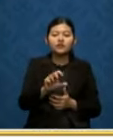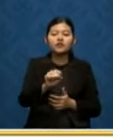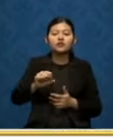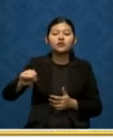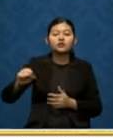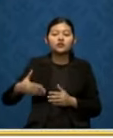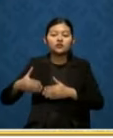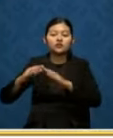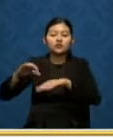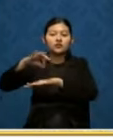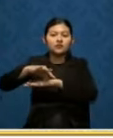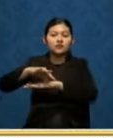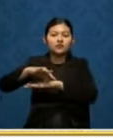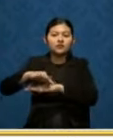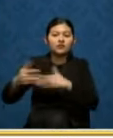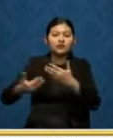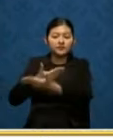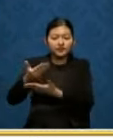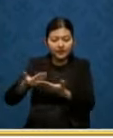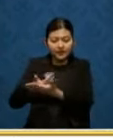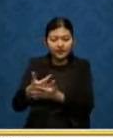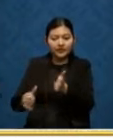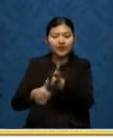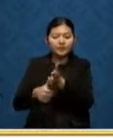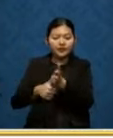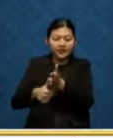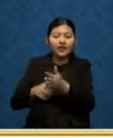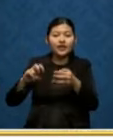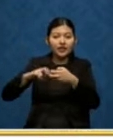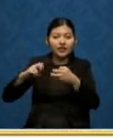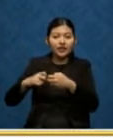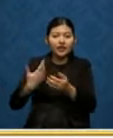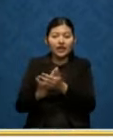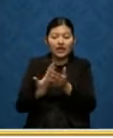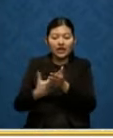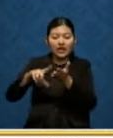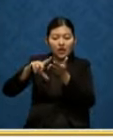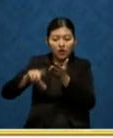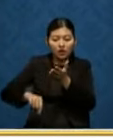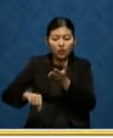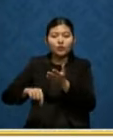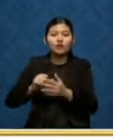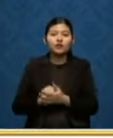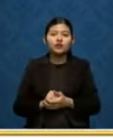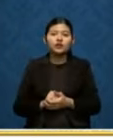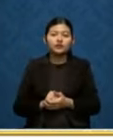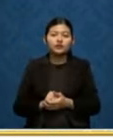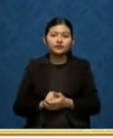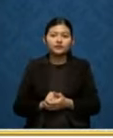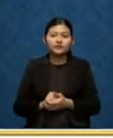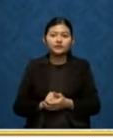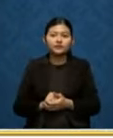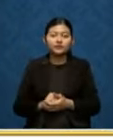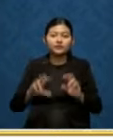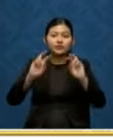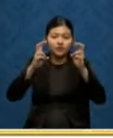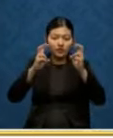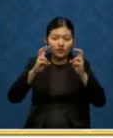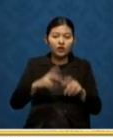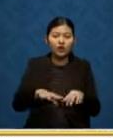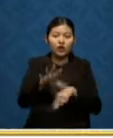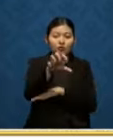คณะกรรมการวิสามัญพิจารณาศึกษาแนวทางการแก้ปัญหากุ้งตกต่ำท่านประธานที่เคารพครับในเรื่องของกุ้ง